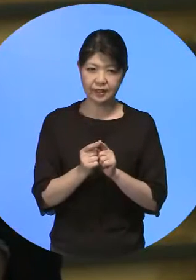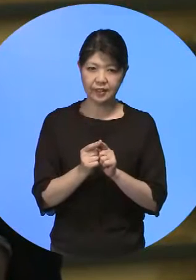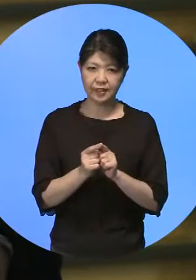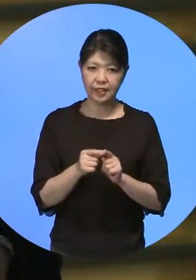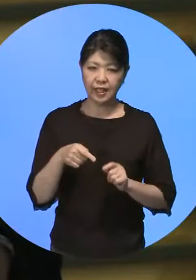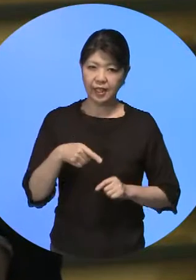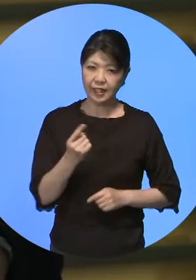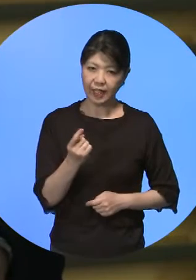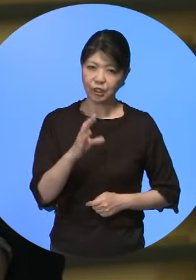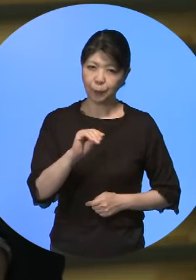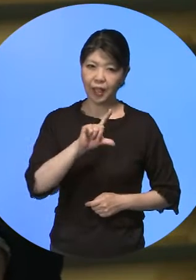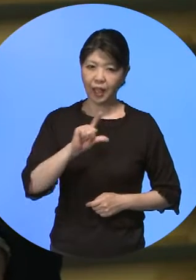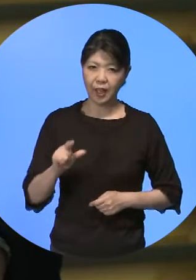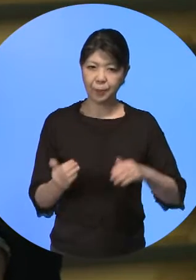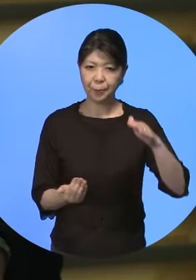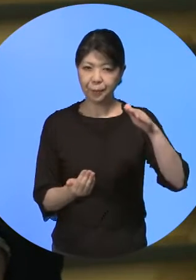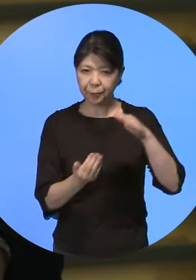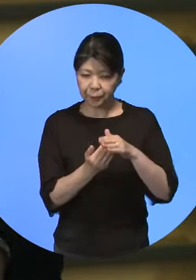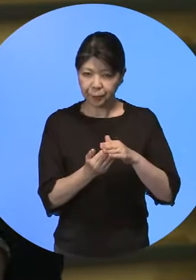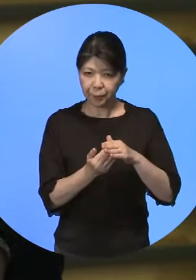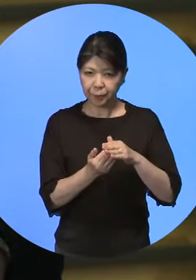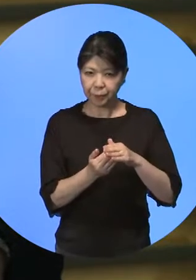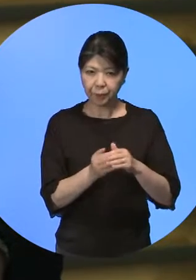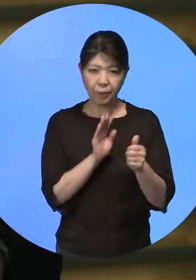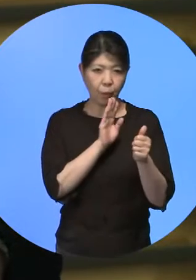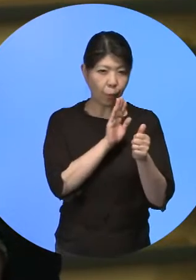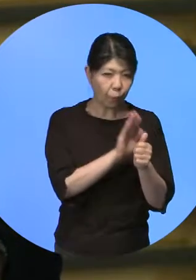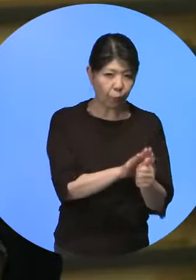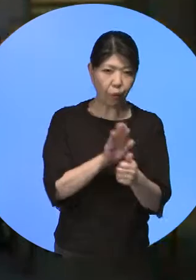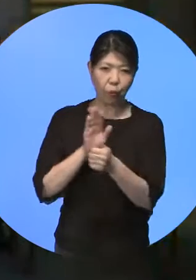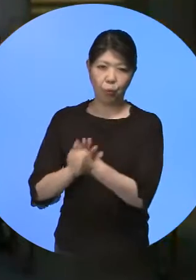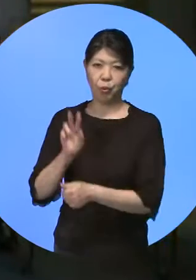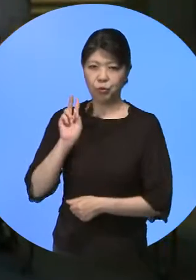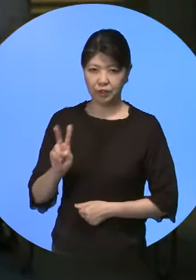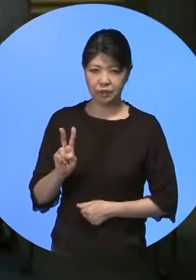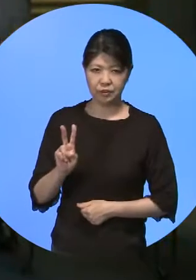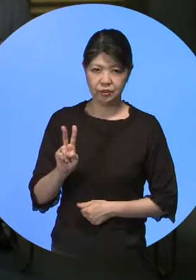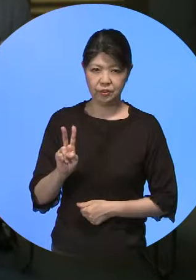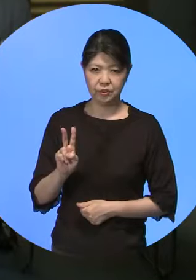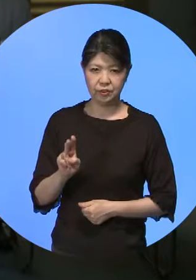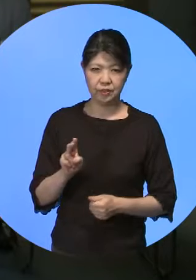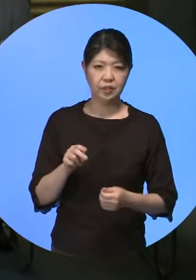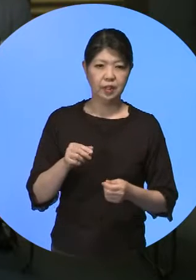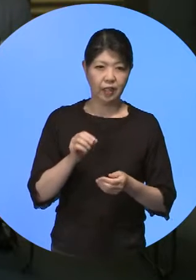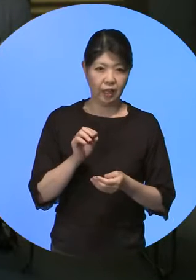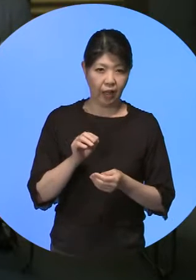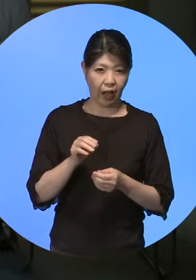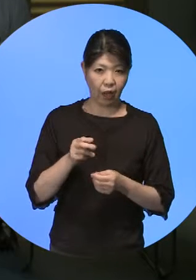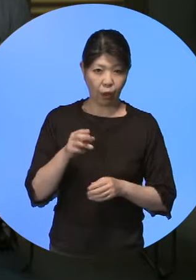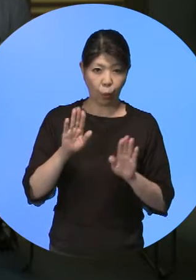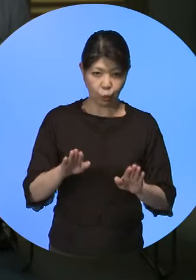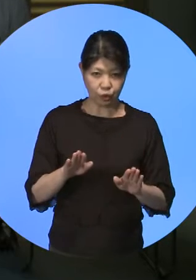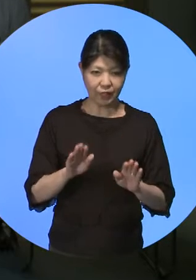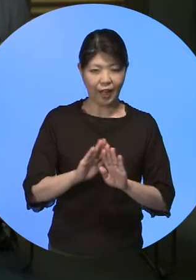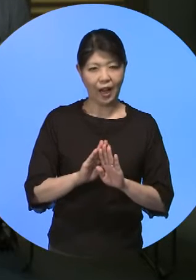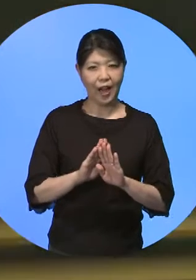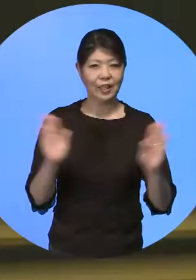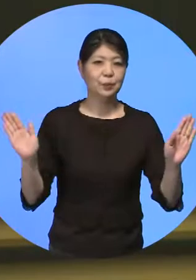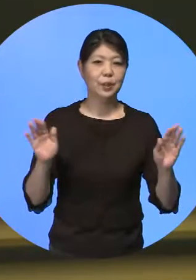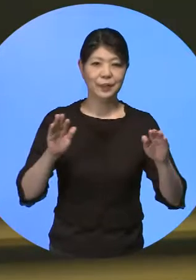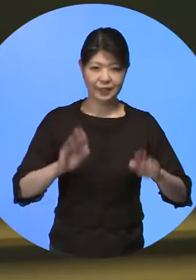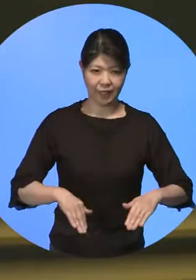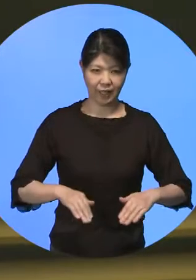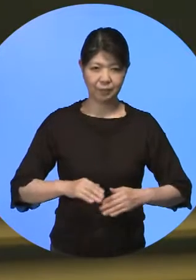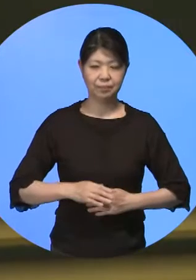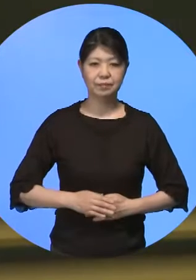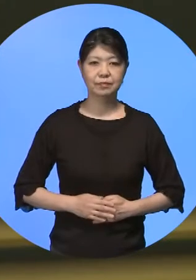みに対し、市が1校あたり100万円を上限に2校まで財政支援を行おうとするもので、